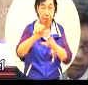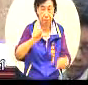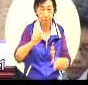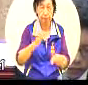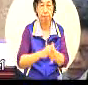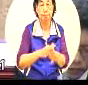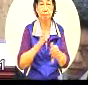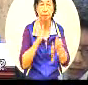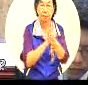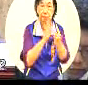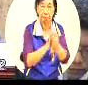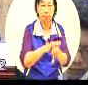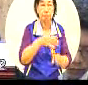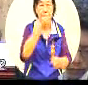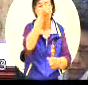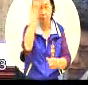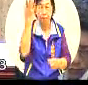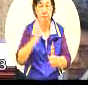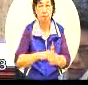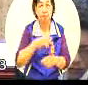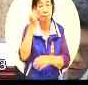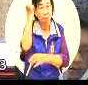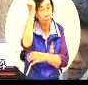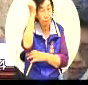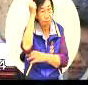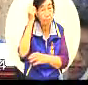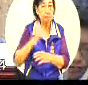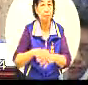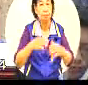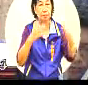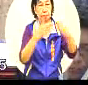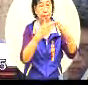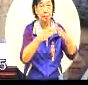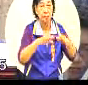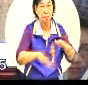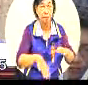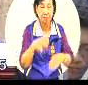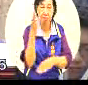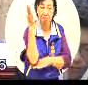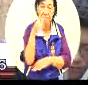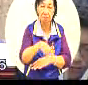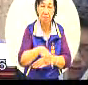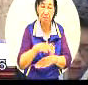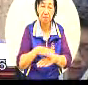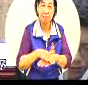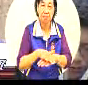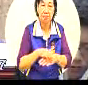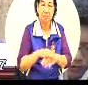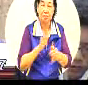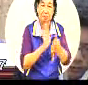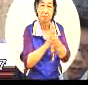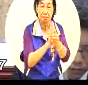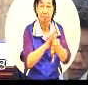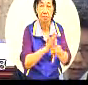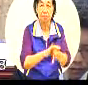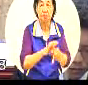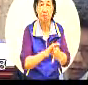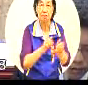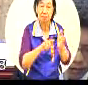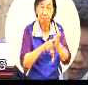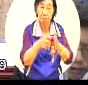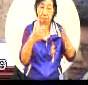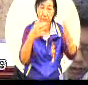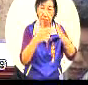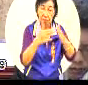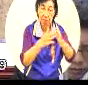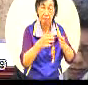做所谓青年住宅啊，那可是这个政策推出来之后，事实上在很多的学者或是一些团体他